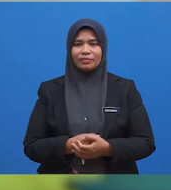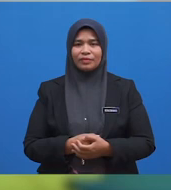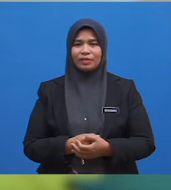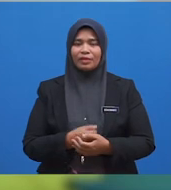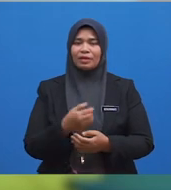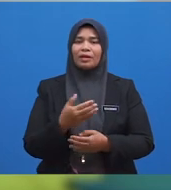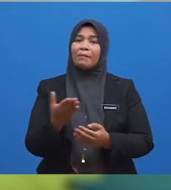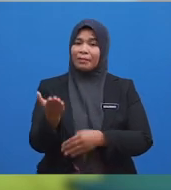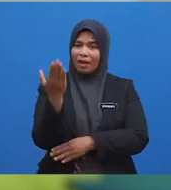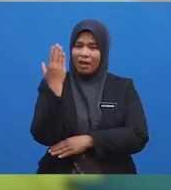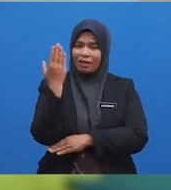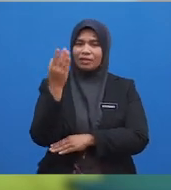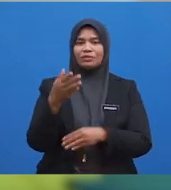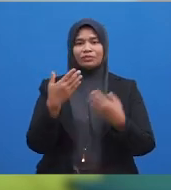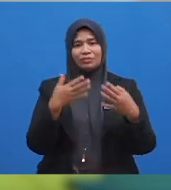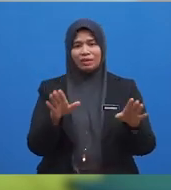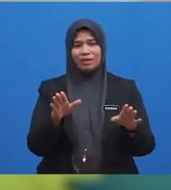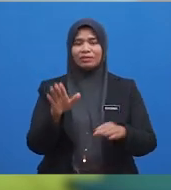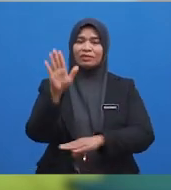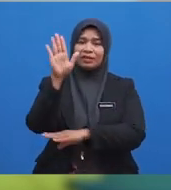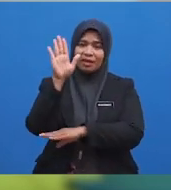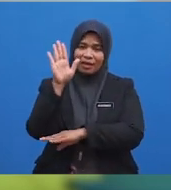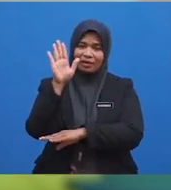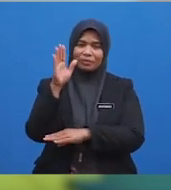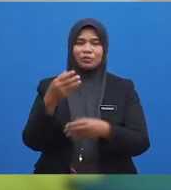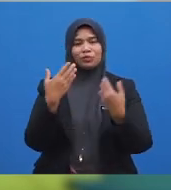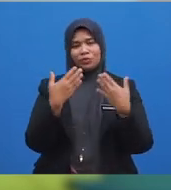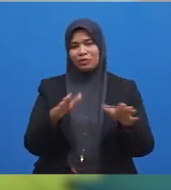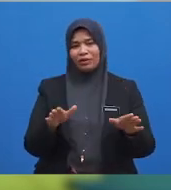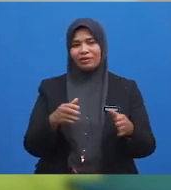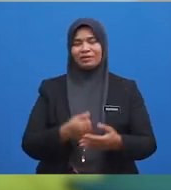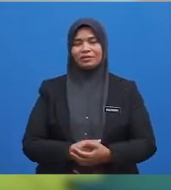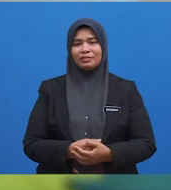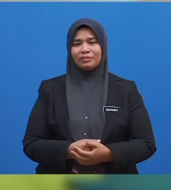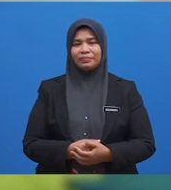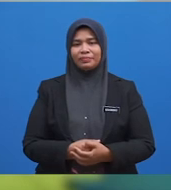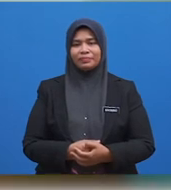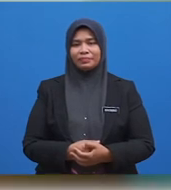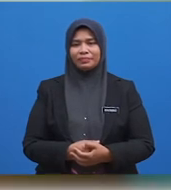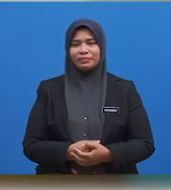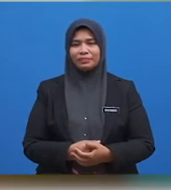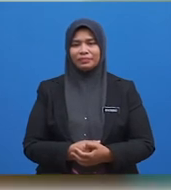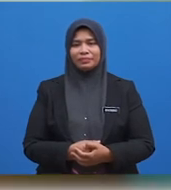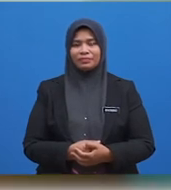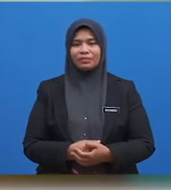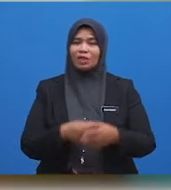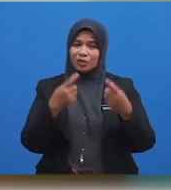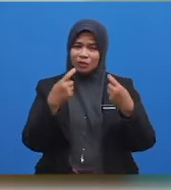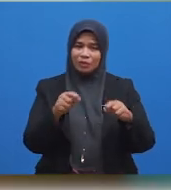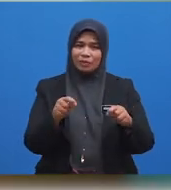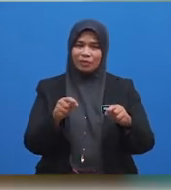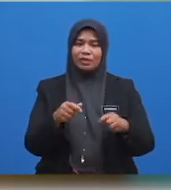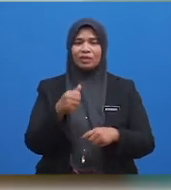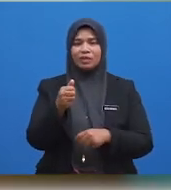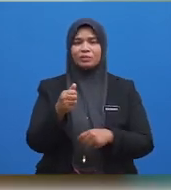Hai pagi sudah idenya haripun sudah coba